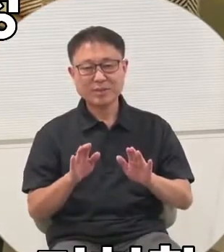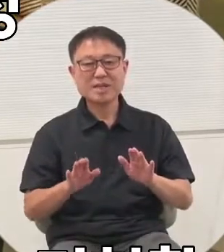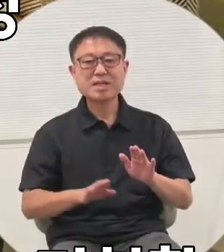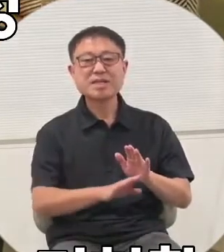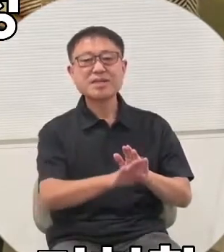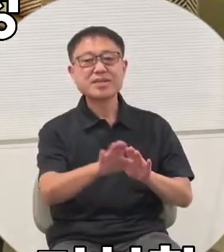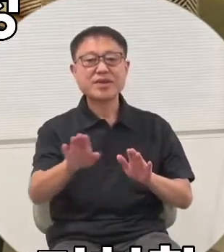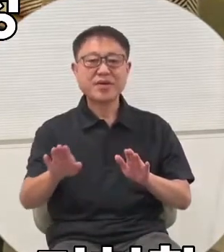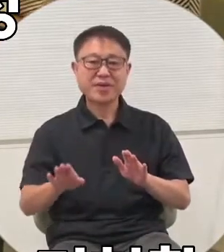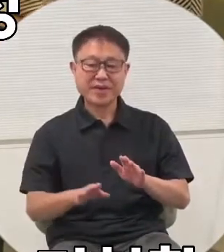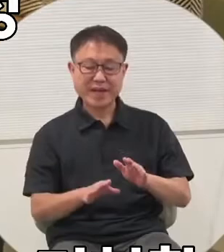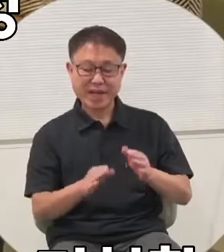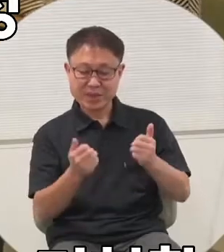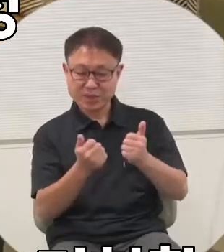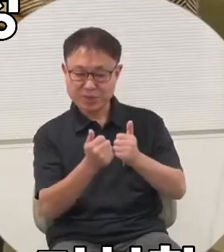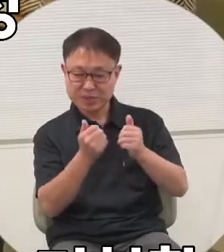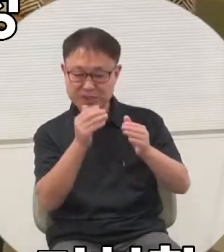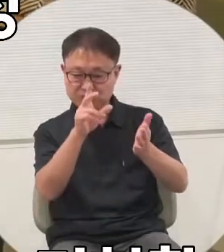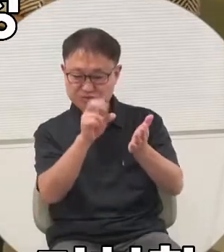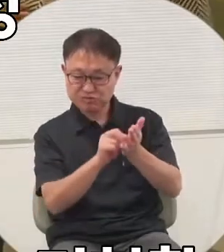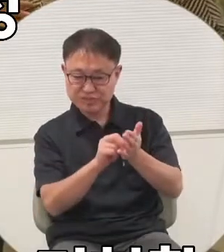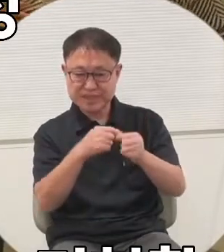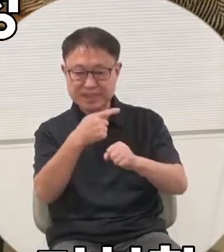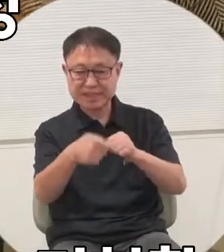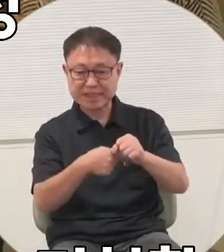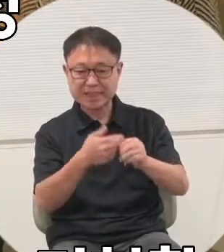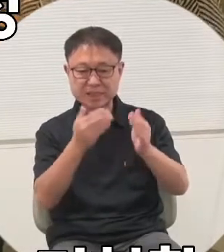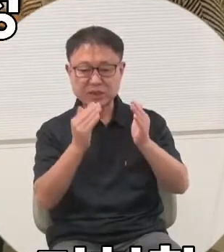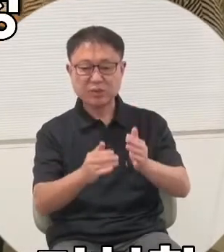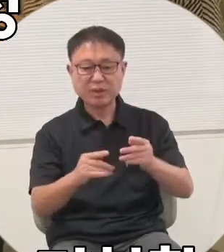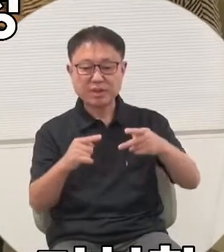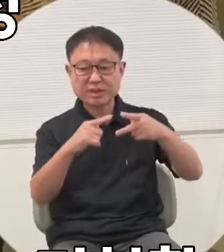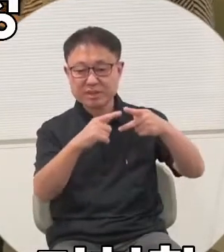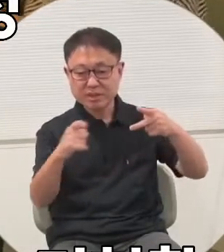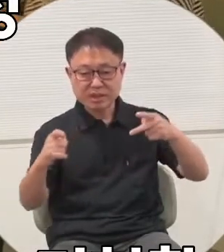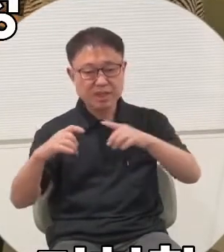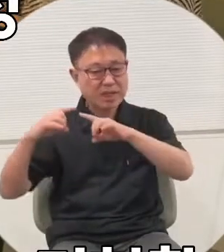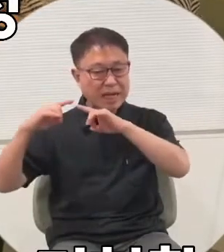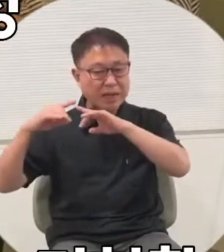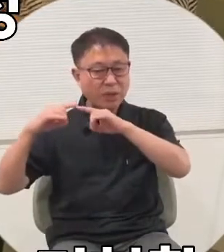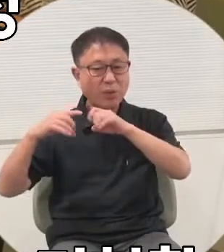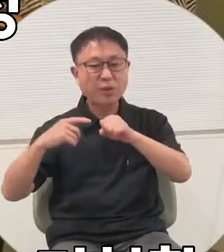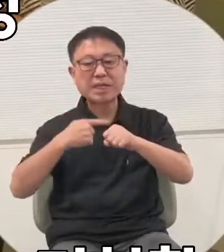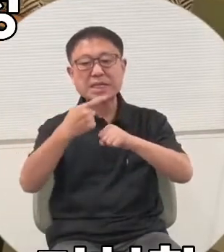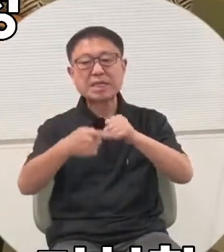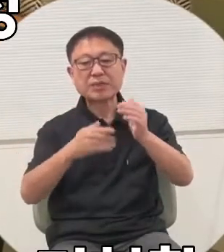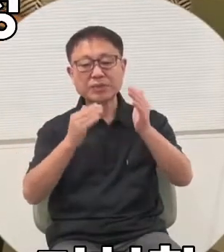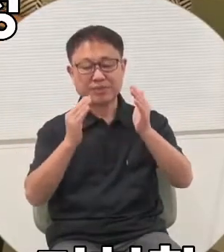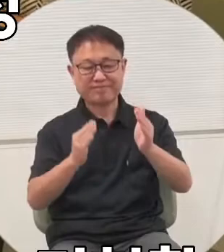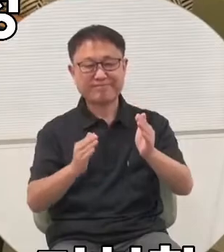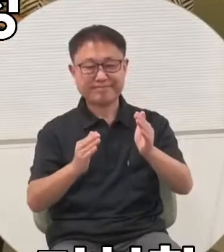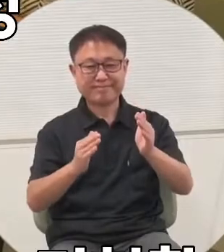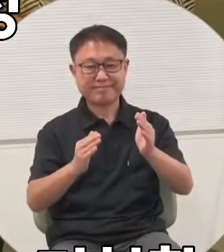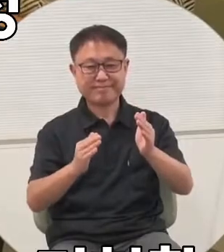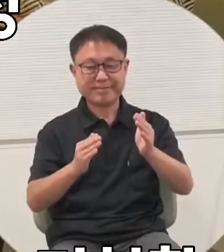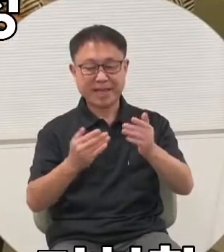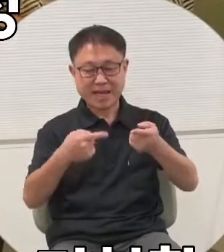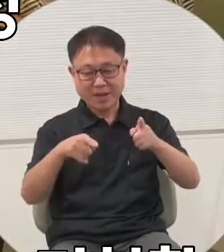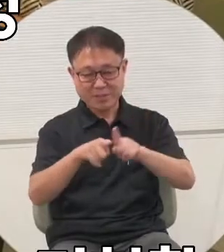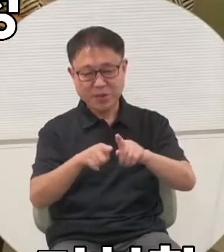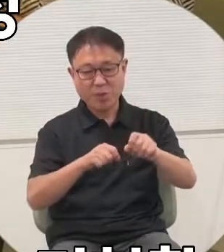그 방송의 컨셉은 1년 동안 서대문공동체 라디오와 2020년 한 해 동안 서대문공동체 라디오와